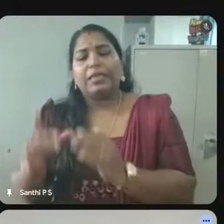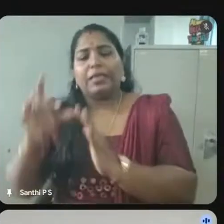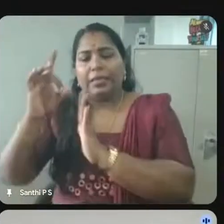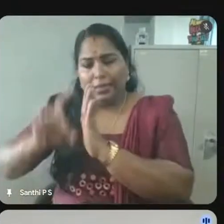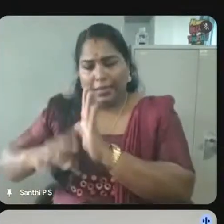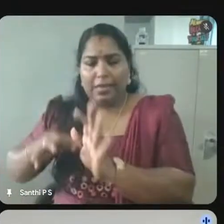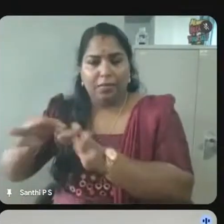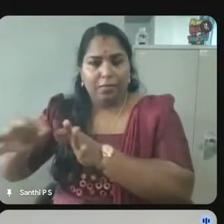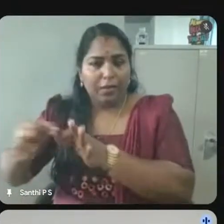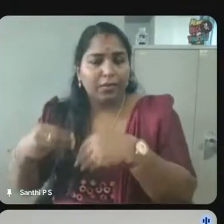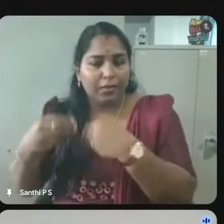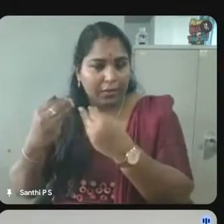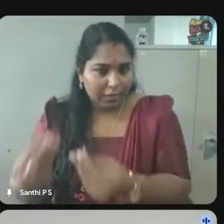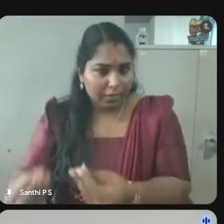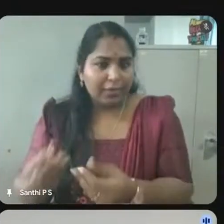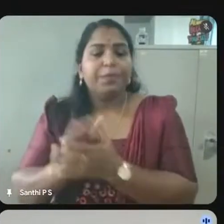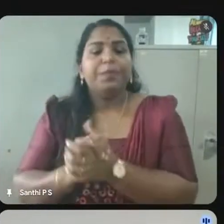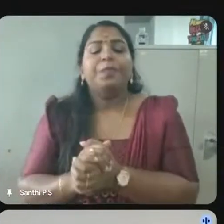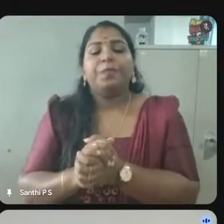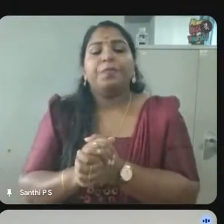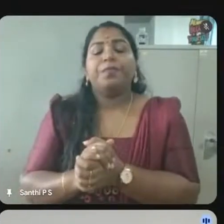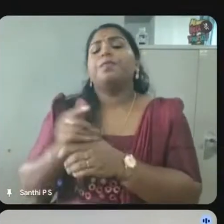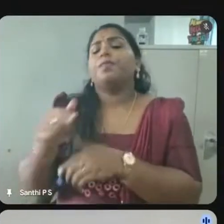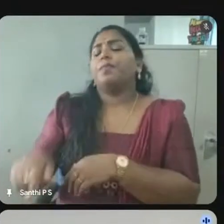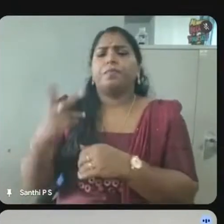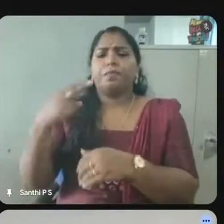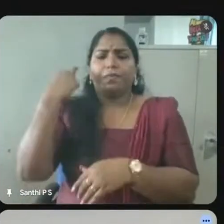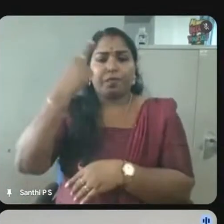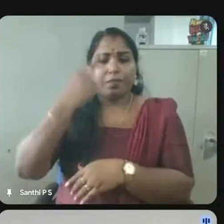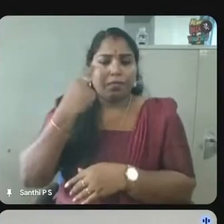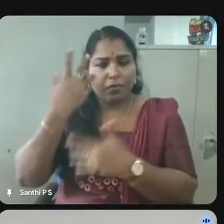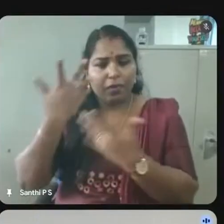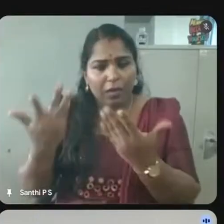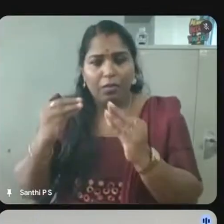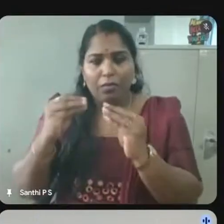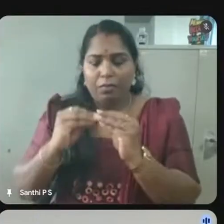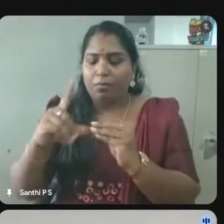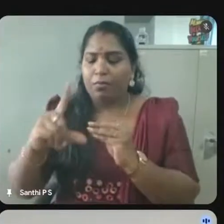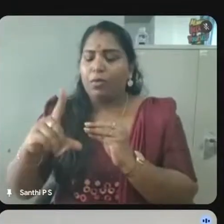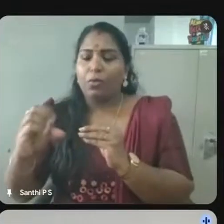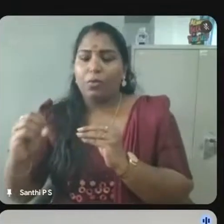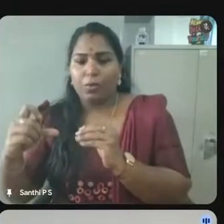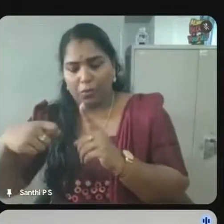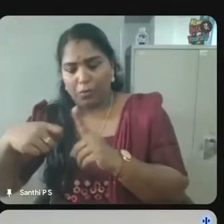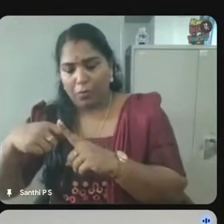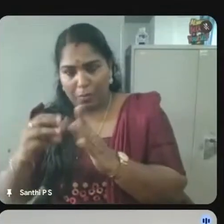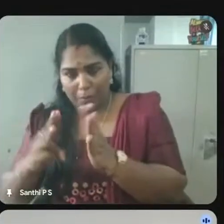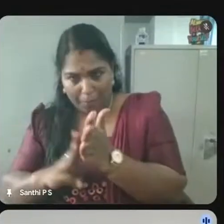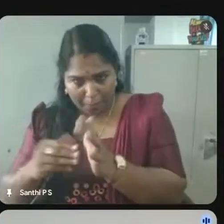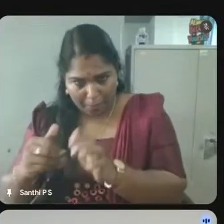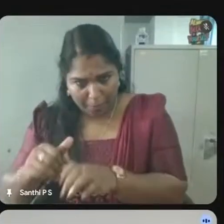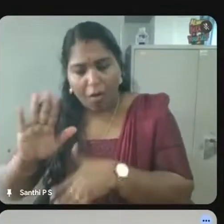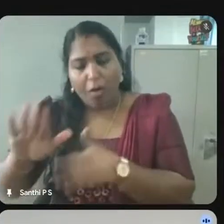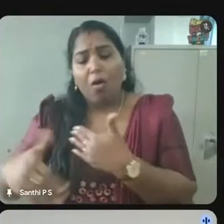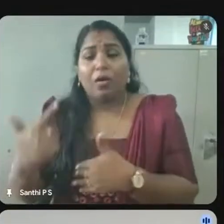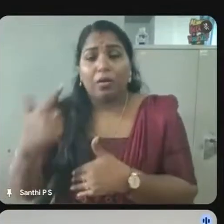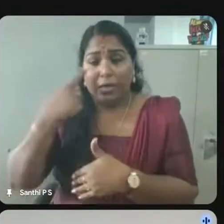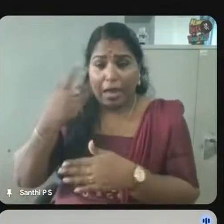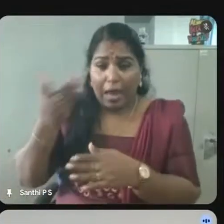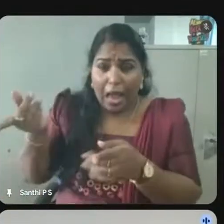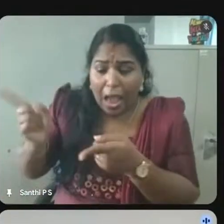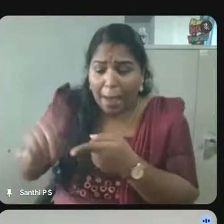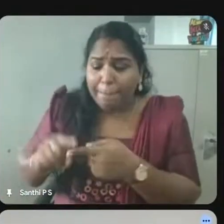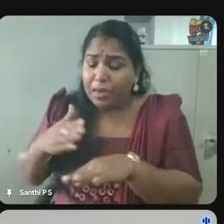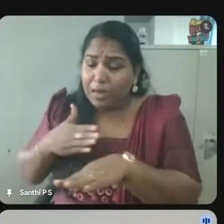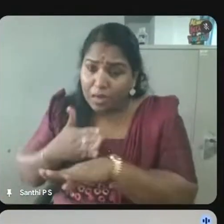വരാം. ഇവിടെ വരുന്നതിന്റെ പല കാരണങ്ങൾ എന്ന് പറയുന്നത് ഗ്ലോക്കോമ, കണ്ണിന് പറ്റുന്ന പരിക്കുകൾ, അല്ലെങ്കിൽ ഒപ്റ്റിക്